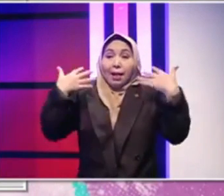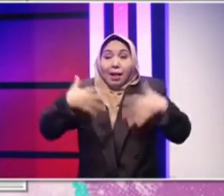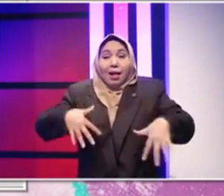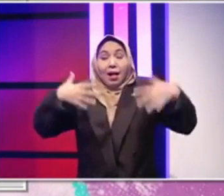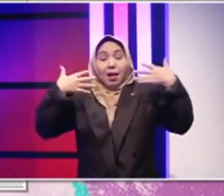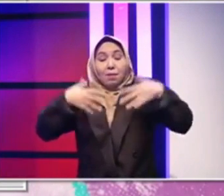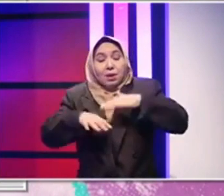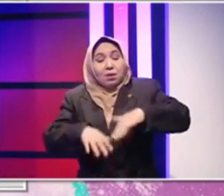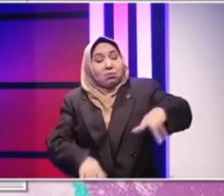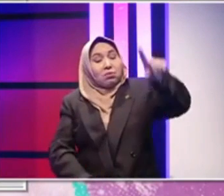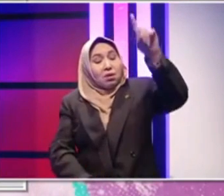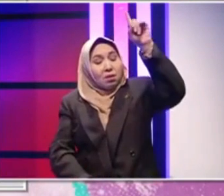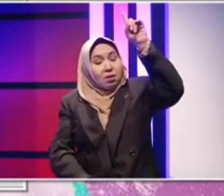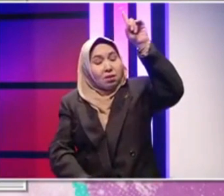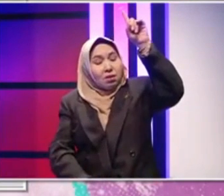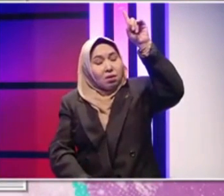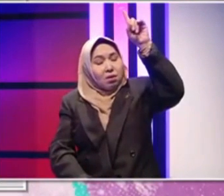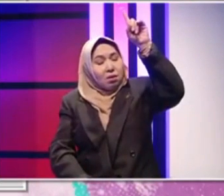الله